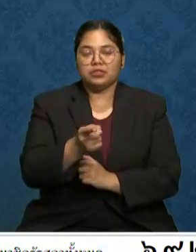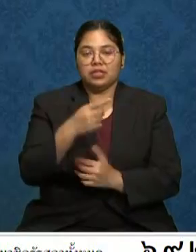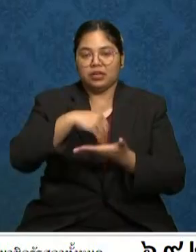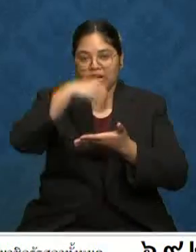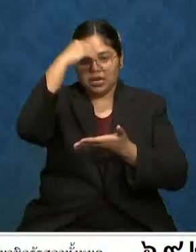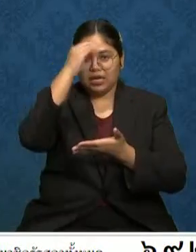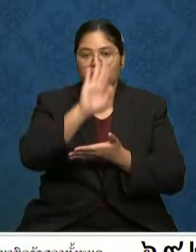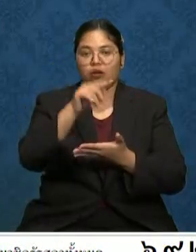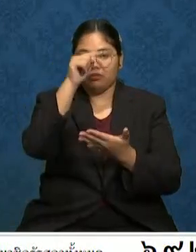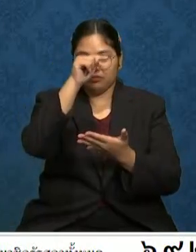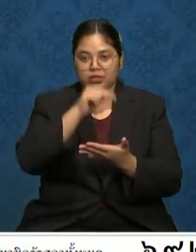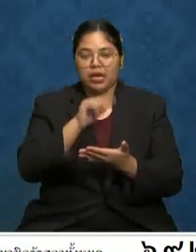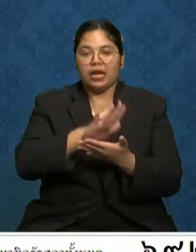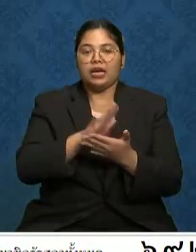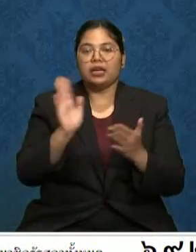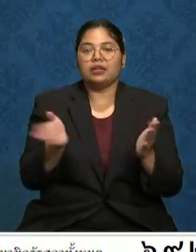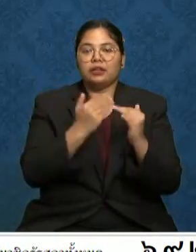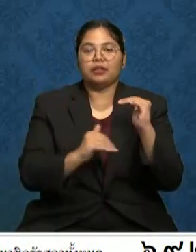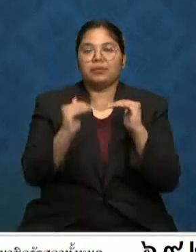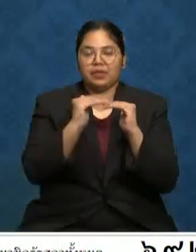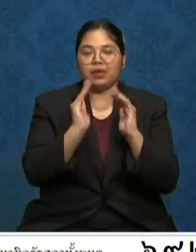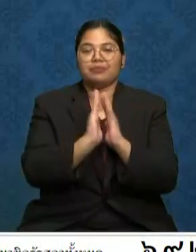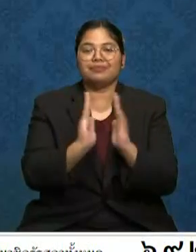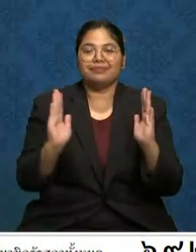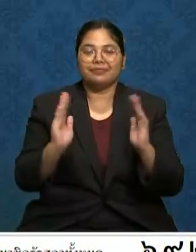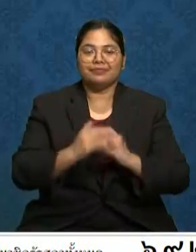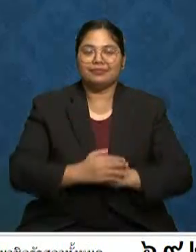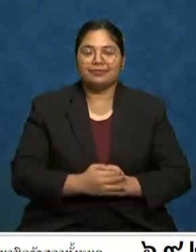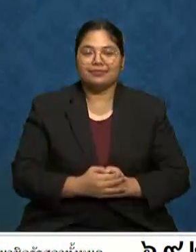เทียมกับนานาอารยประเทศครับขอบพระคุณครับ